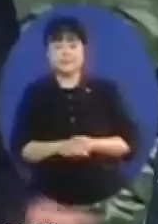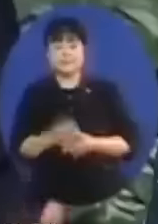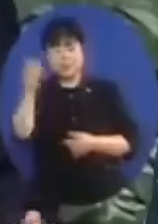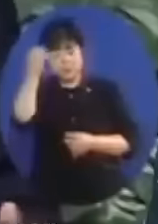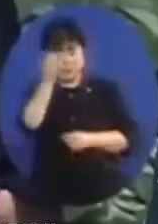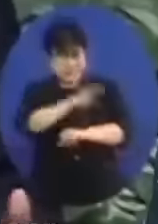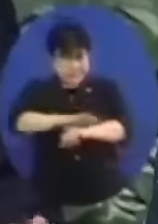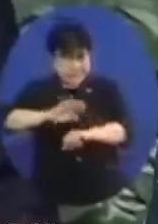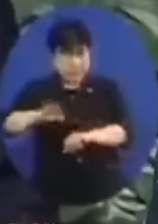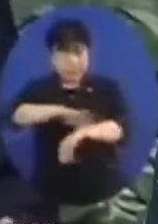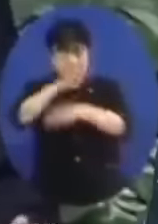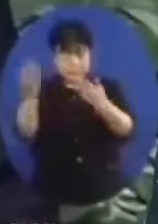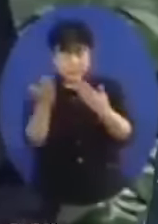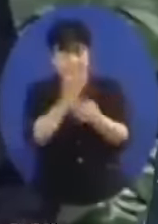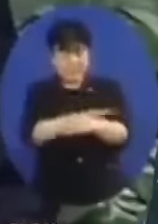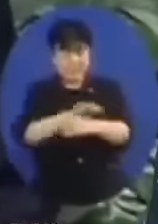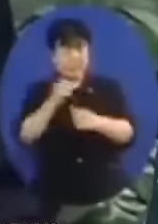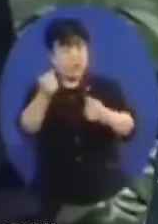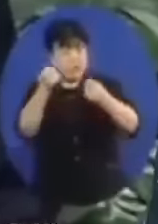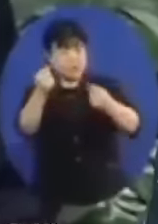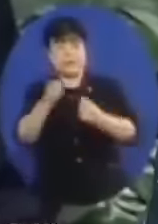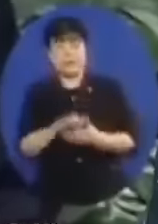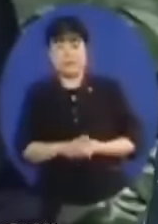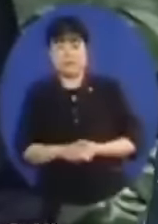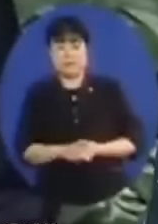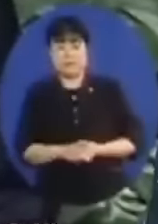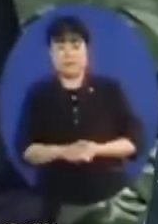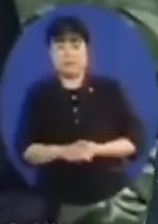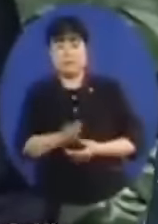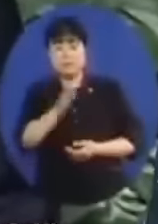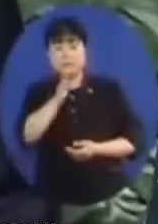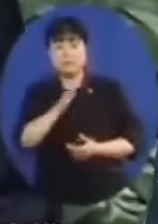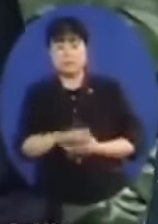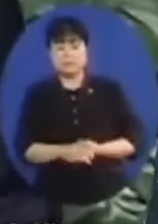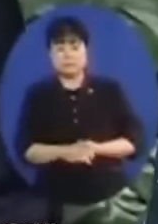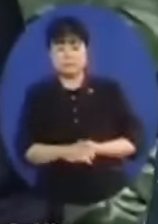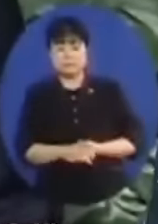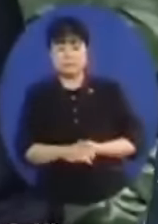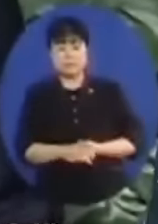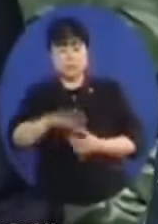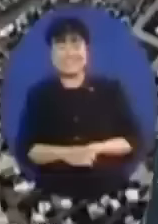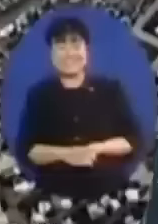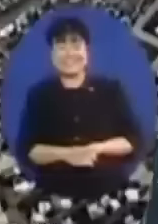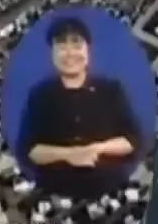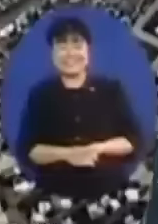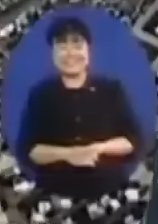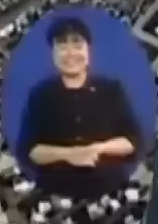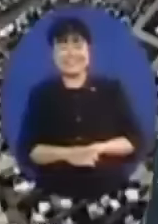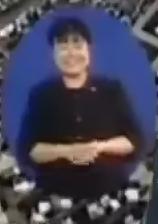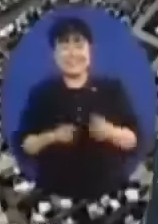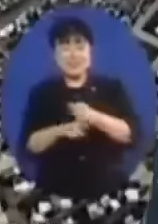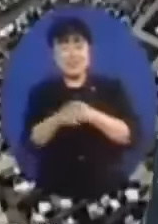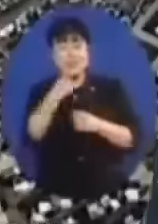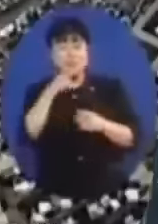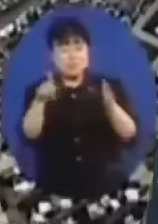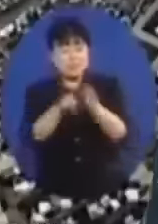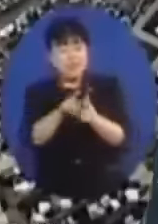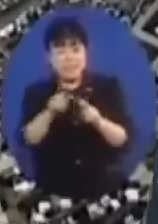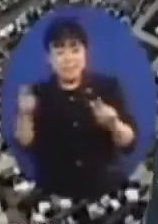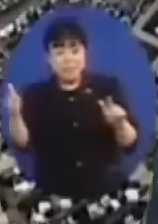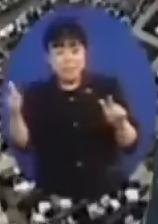영혼이 잘됨같이 범사에 잘됨에 강건하게 되는 것 당연한 것입니다. 그렇게 돼야 돼요. 이유 없이 믿는 것이